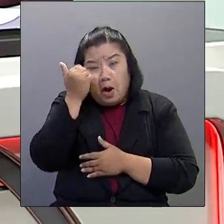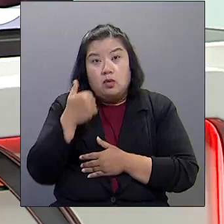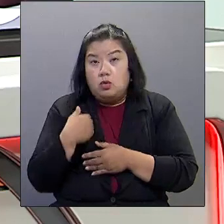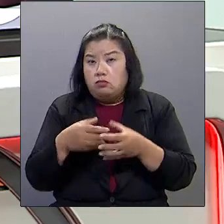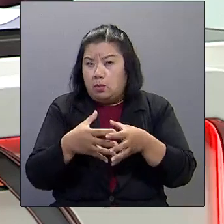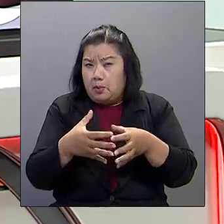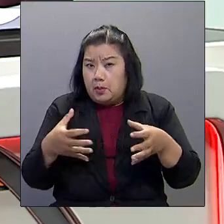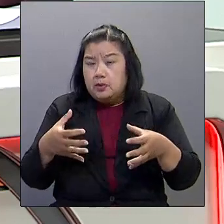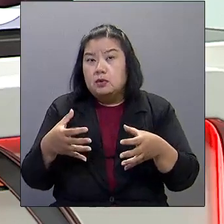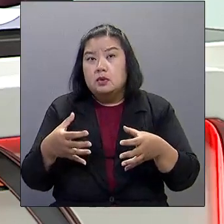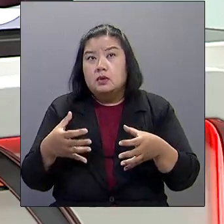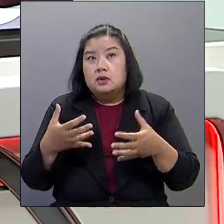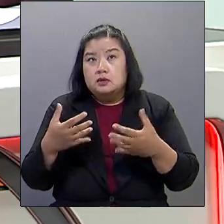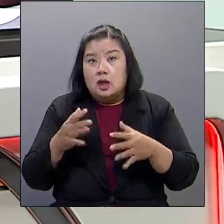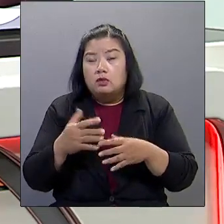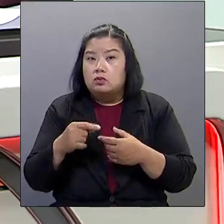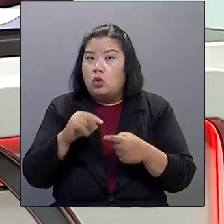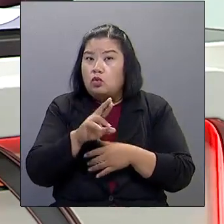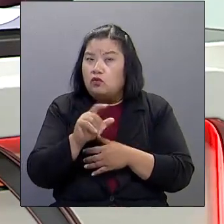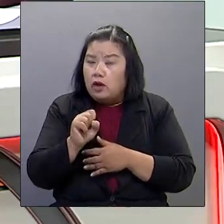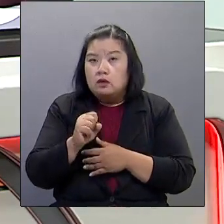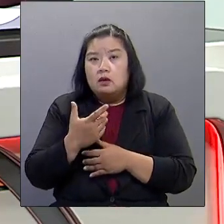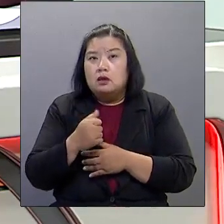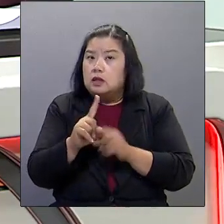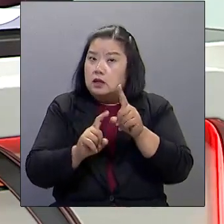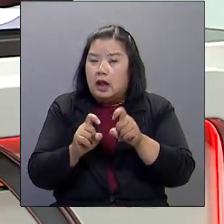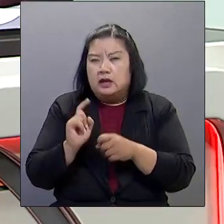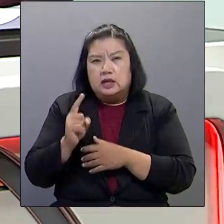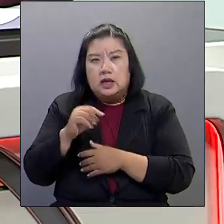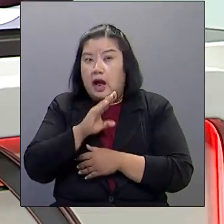ไปกว่าเจ้าหน้าที่บำรุงทางของการรถไฟที่อยู่ระหว่างการปฏิบัติหน้าที่เมื่อวานนี้นะคะ